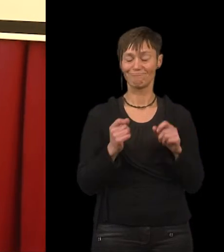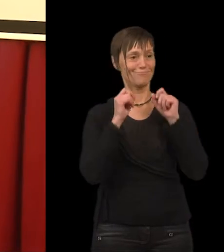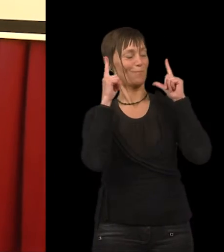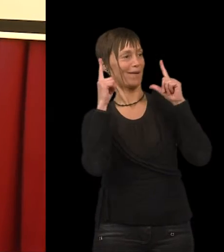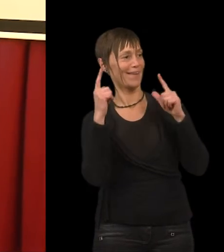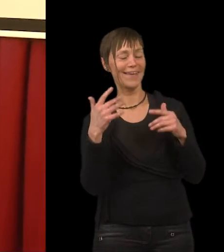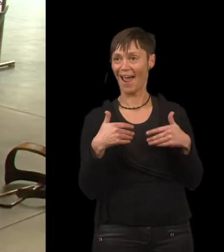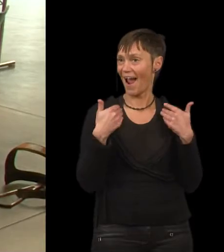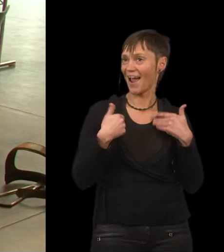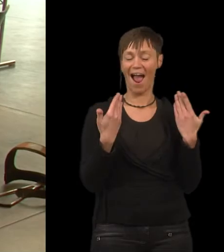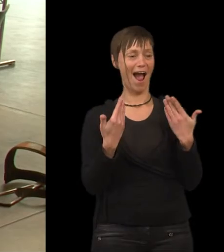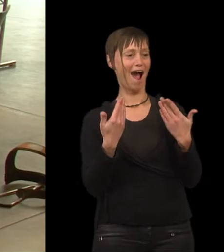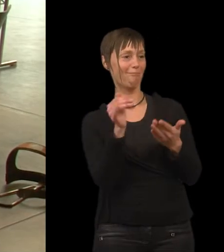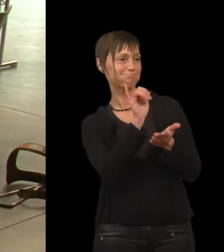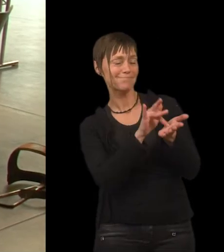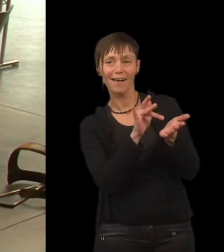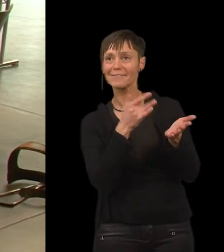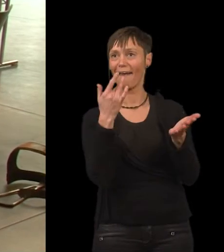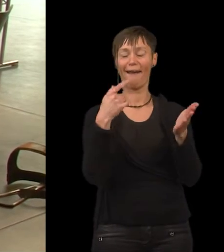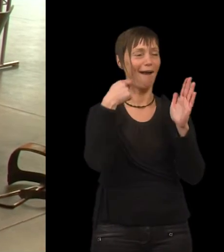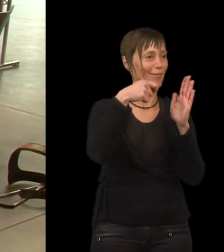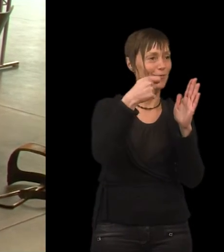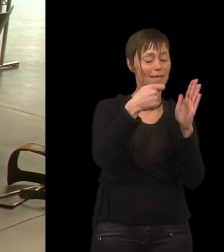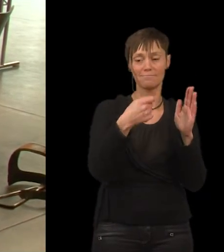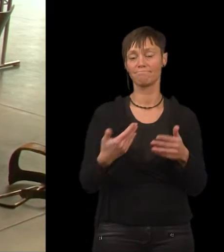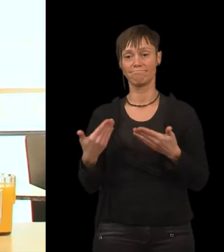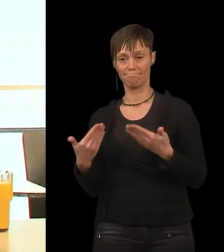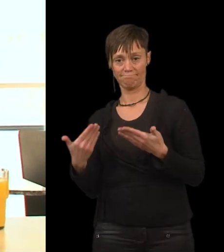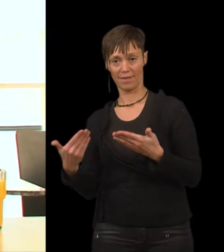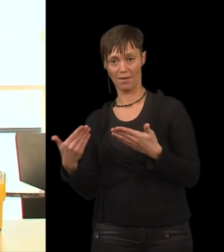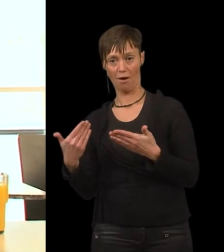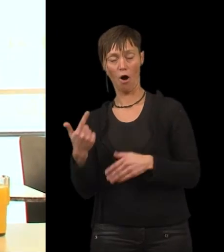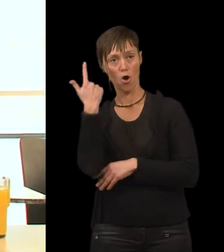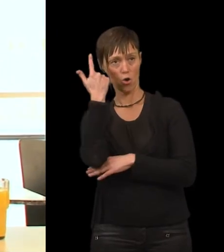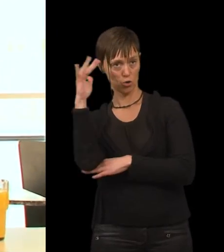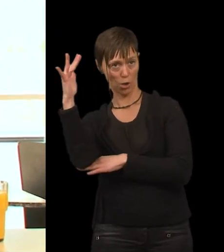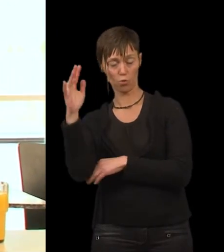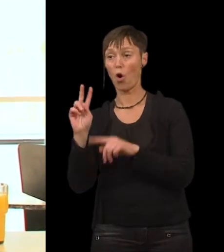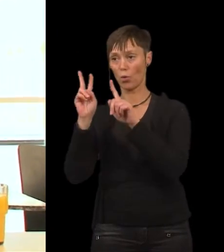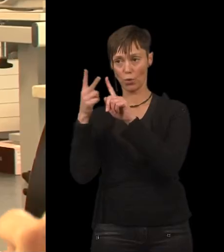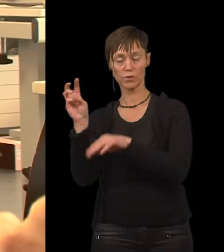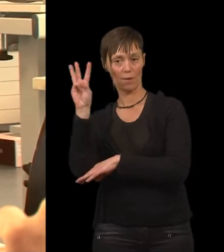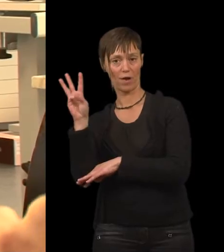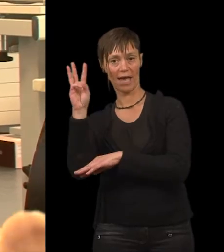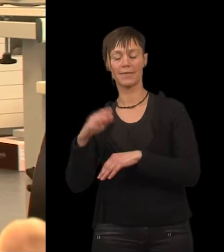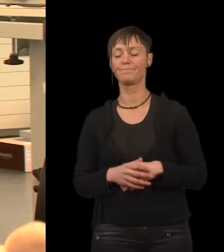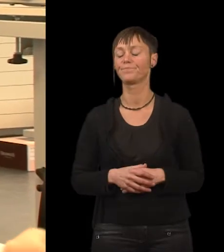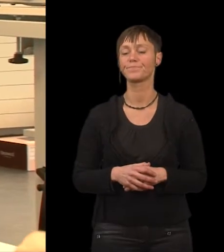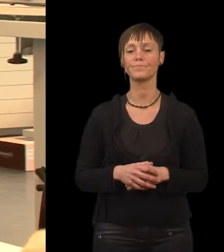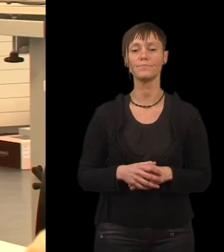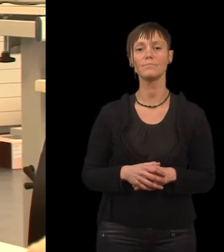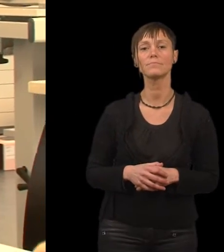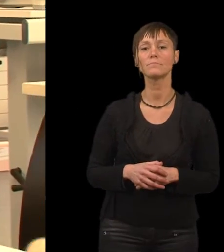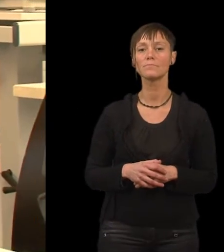surtout des essais, de tournage, etc. On se retrouve à Luxembourg pour ce deuxième week-end. Suite à vos